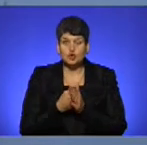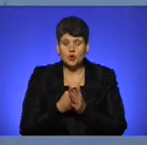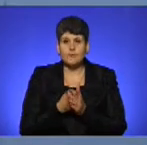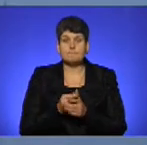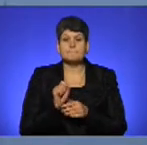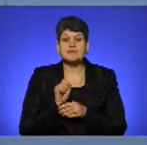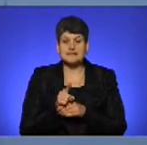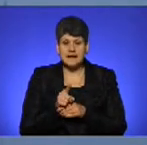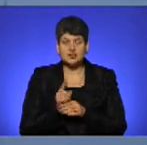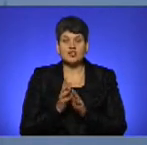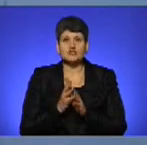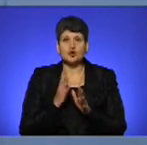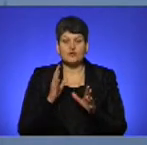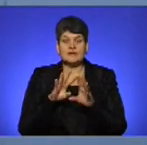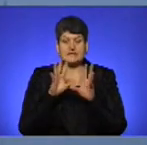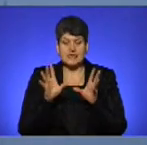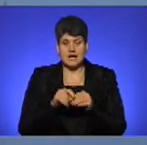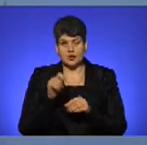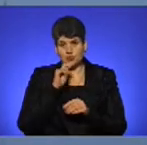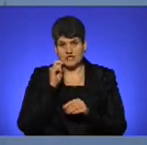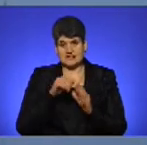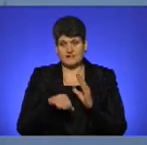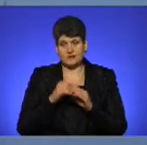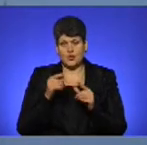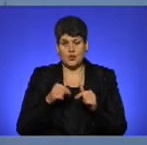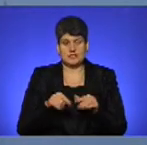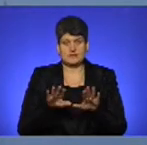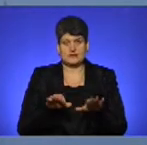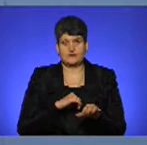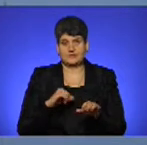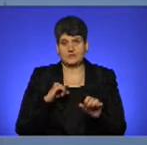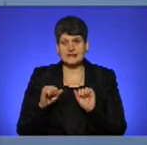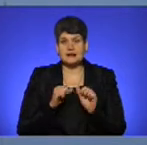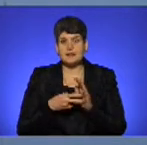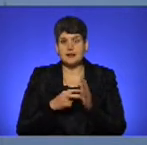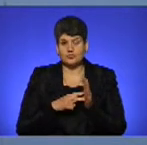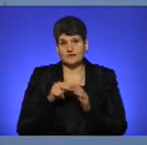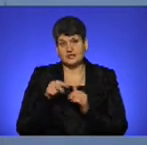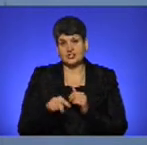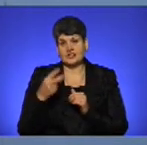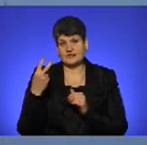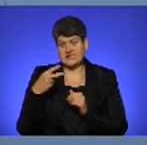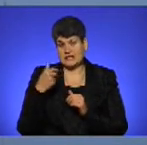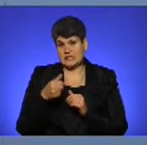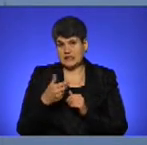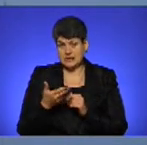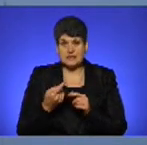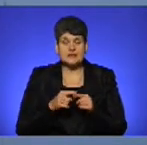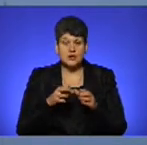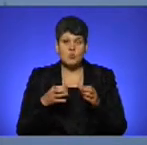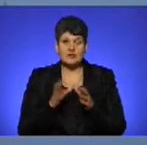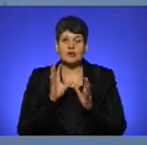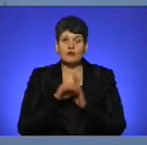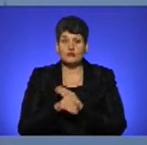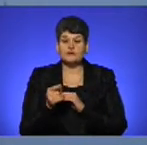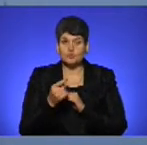проведення чергових загальноукраїнських виборів до органів місцевого самоврядування, які заплановані на 2020 рік. І ті громади, котрі входили до